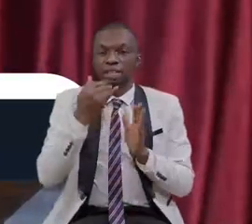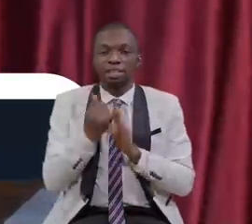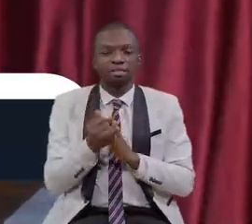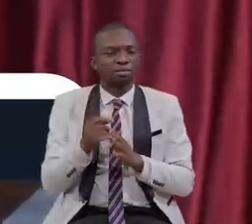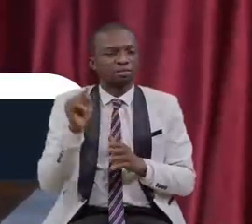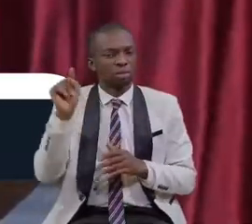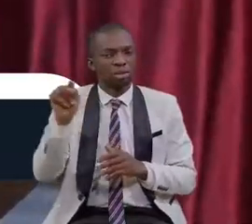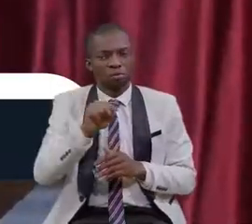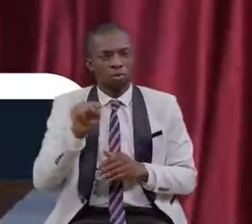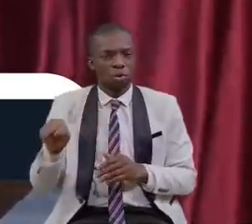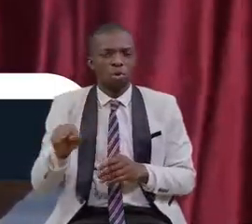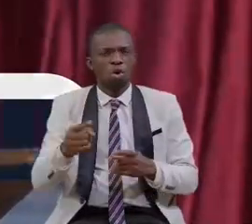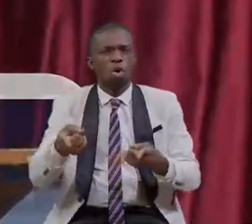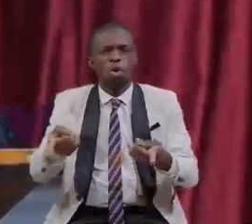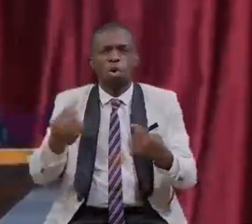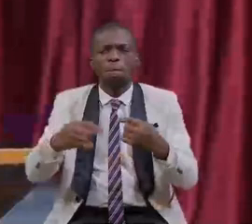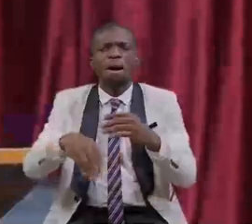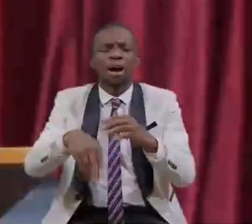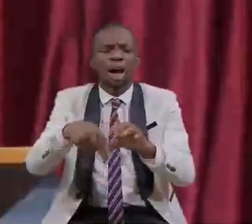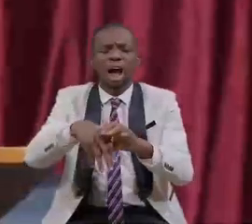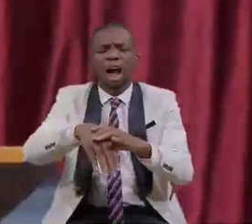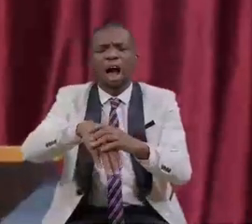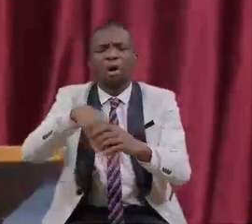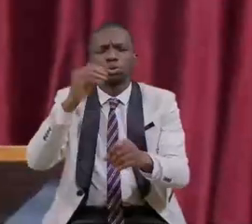c'est pourquoi sortez du milieu d'eux